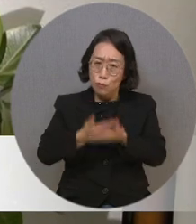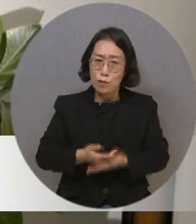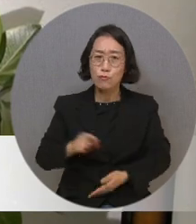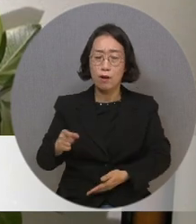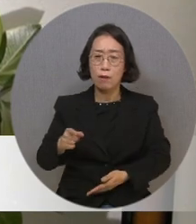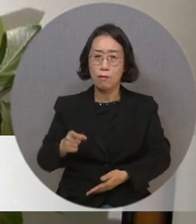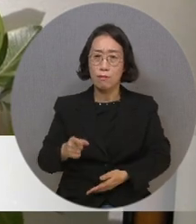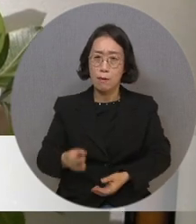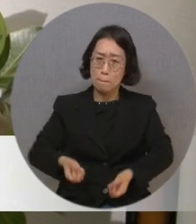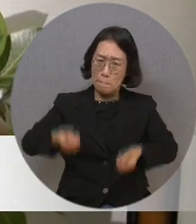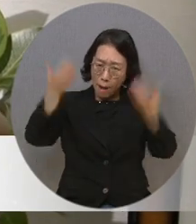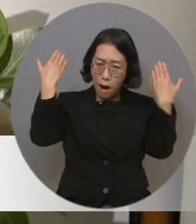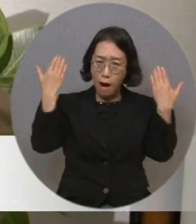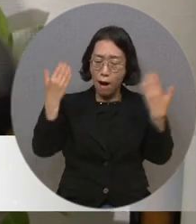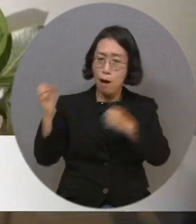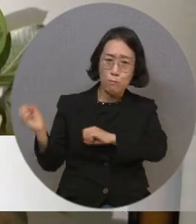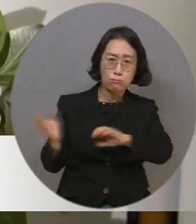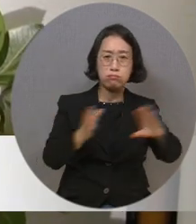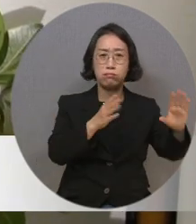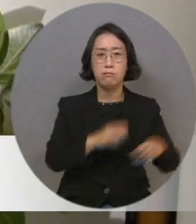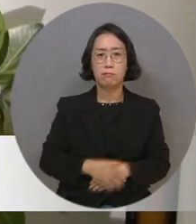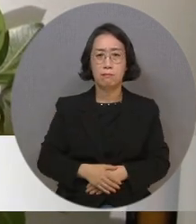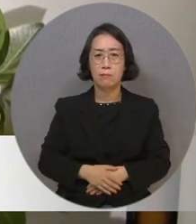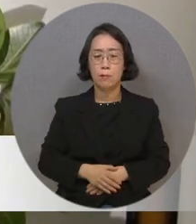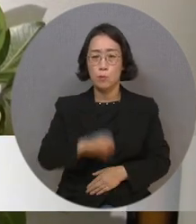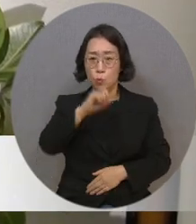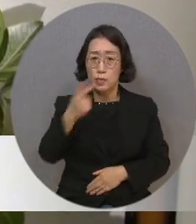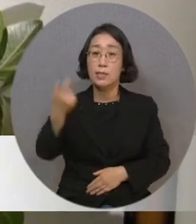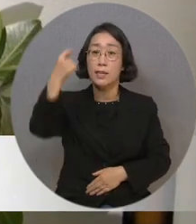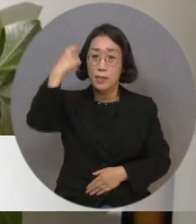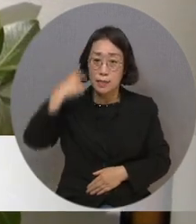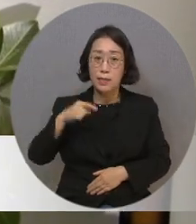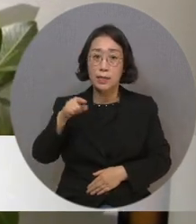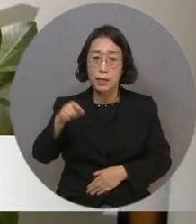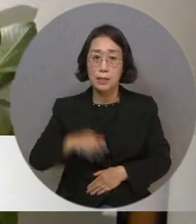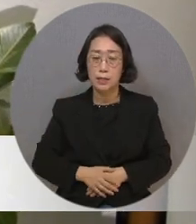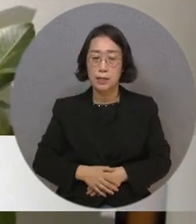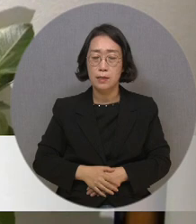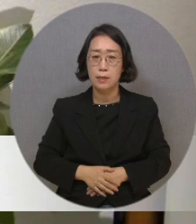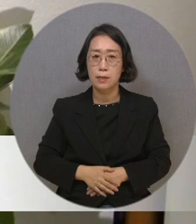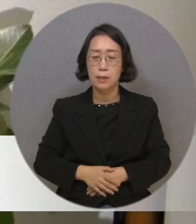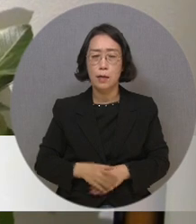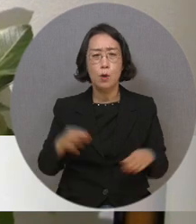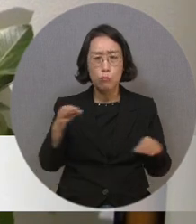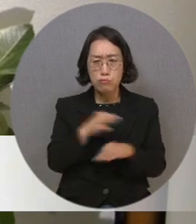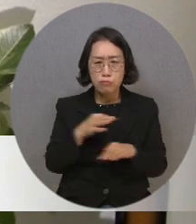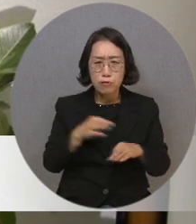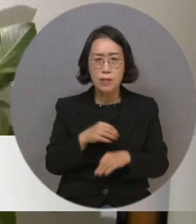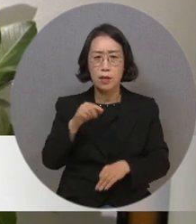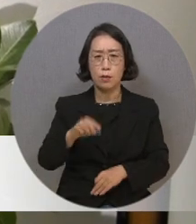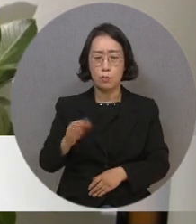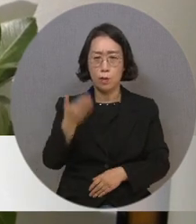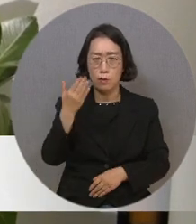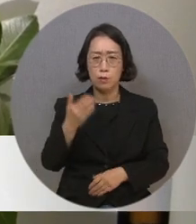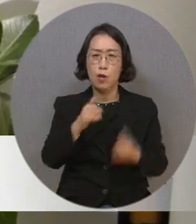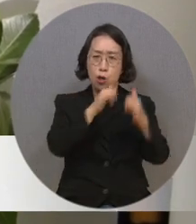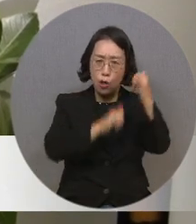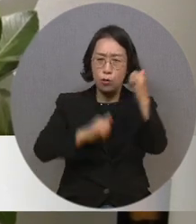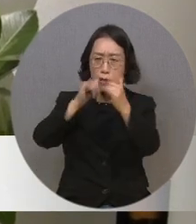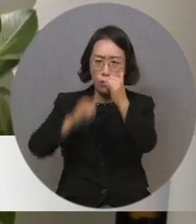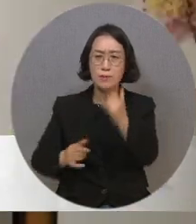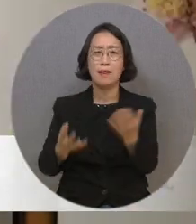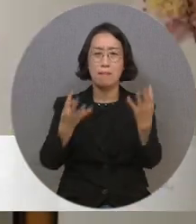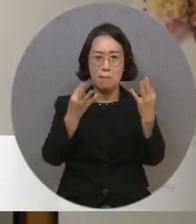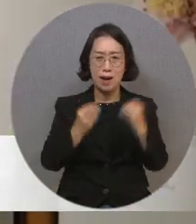날려버리는 또는 안 좋게 되어버리는 또는 부조리하게 되어버리는 이런 역사가 많았던